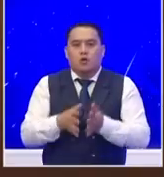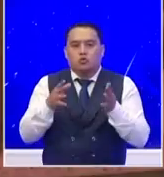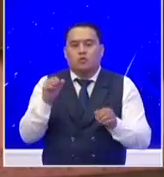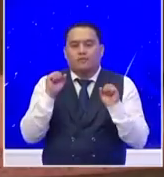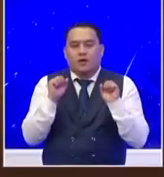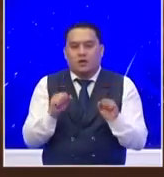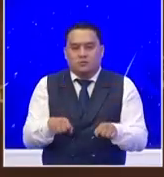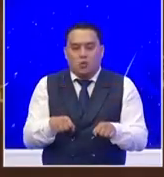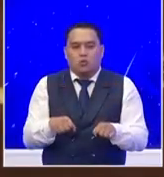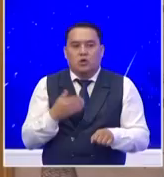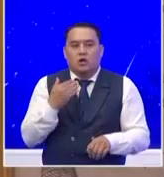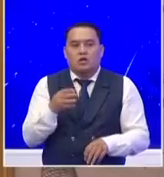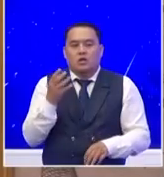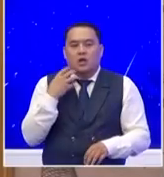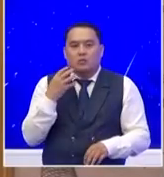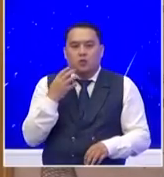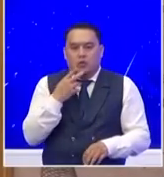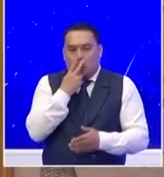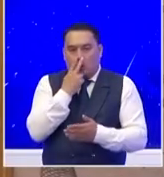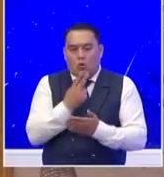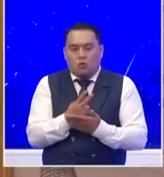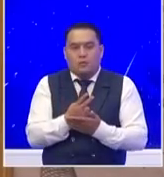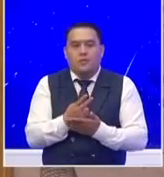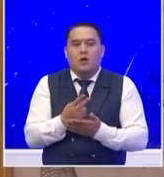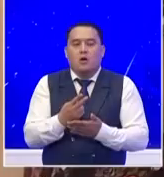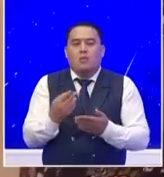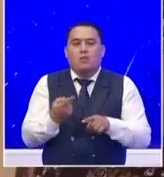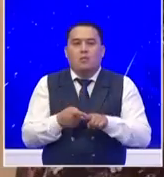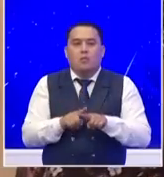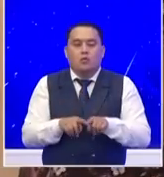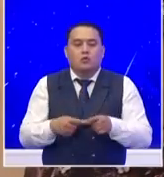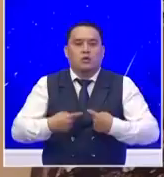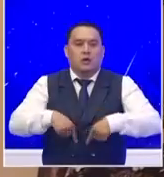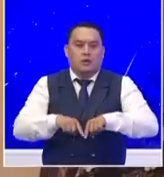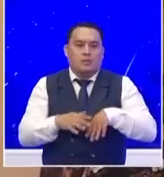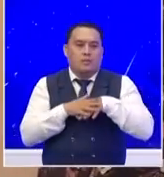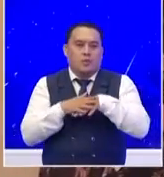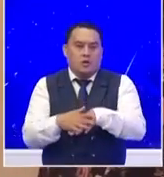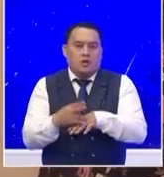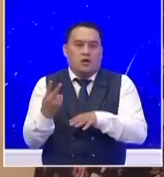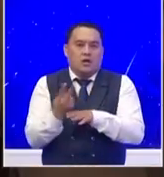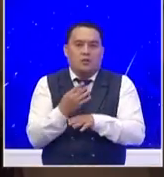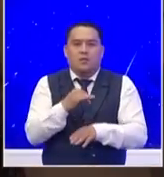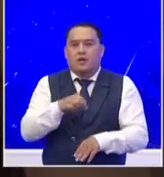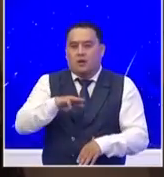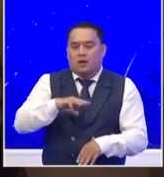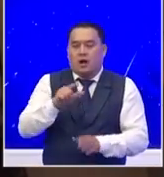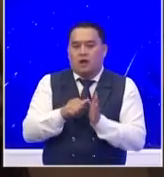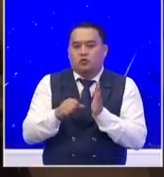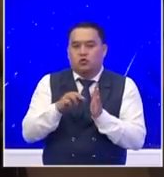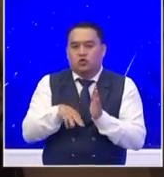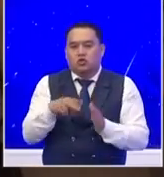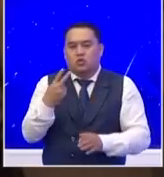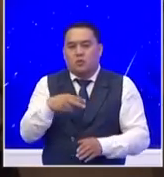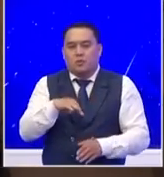берді. Шапағатын кербұлақтықтарда көріп отыр. Биылдың өзінде бұл аймақта мемлекеттен бөлінген 2 миллиард 620 миллион